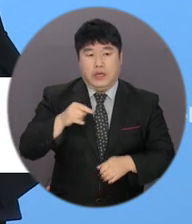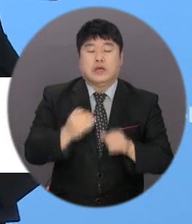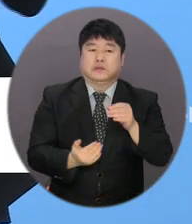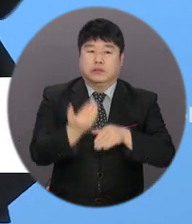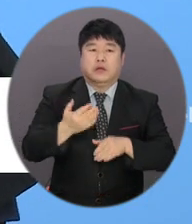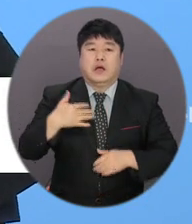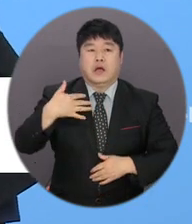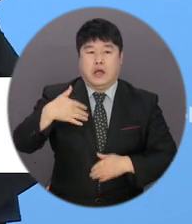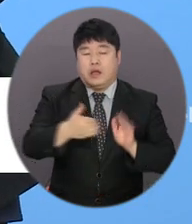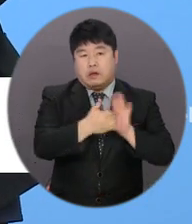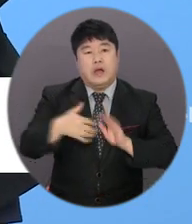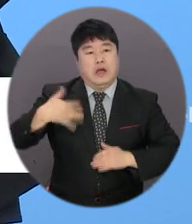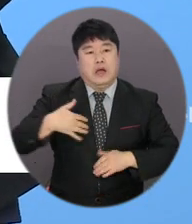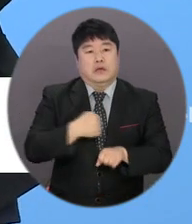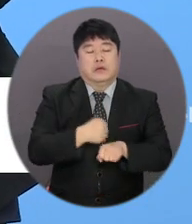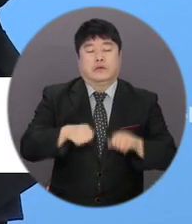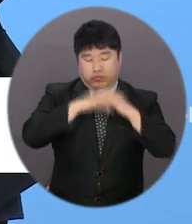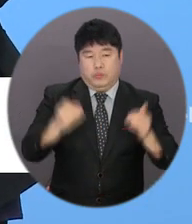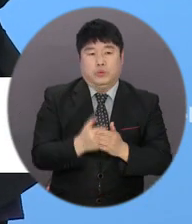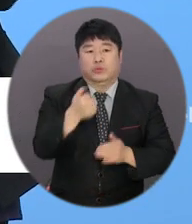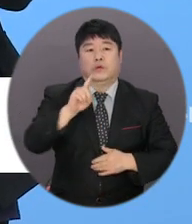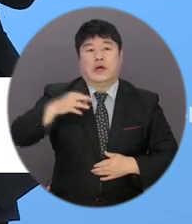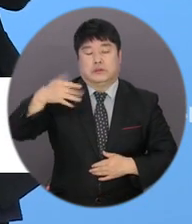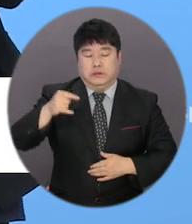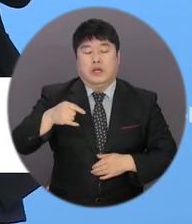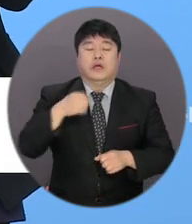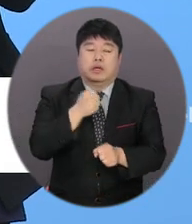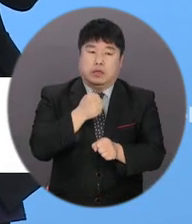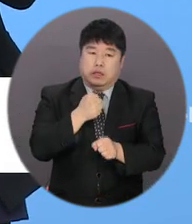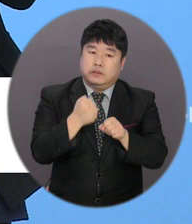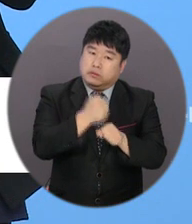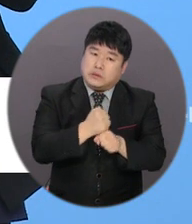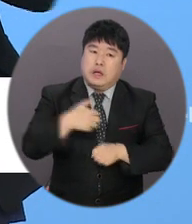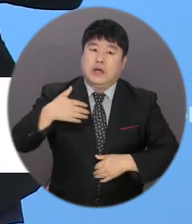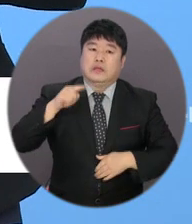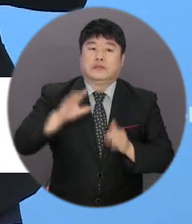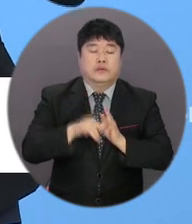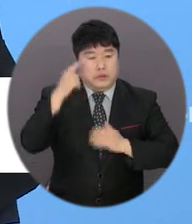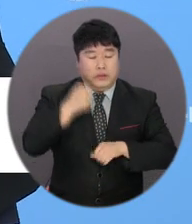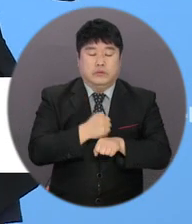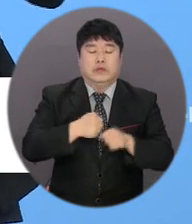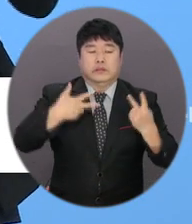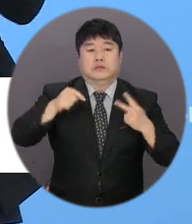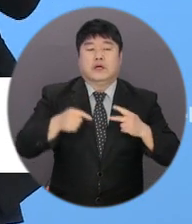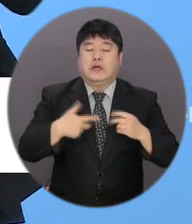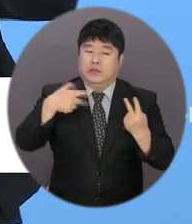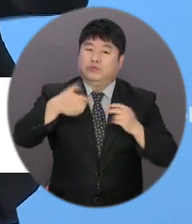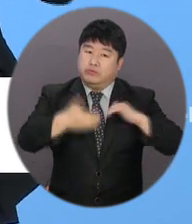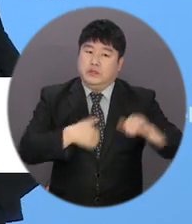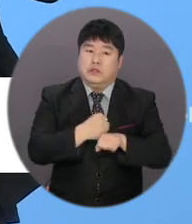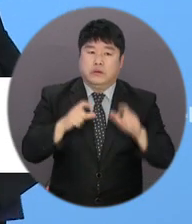거의 다 항체가 형성이 되기까지는 그때이다라고 생각하시고, 2차 접종 이후 2주 이전까지는